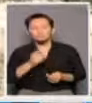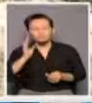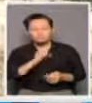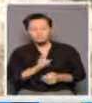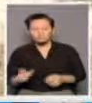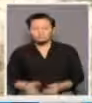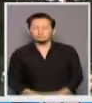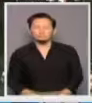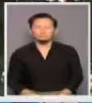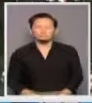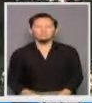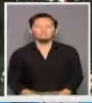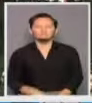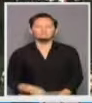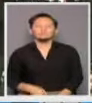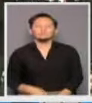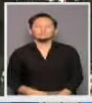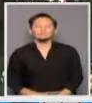людям.